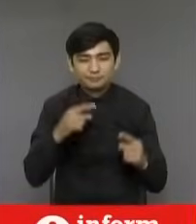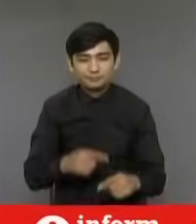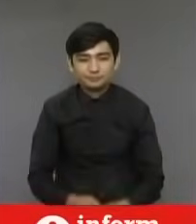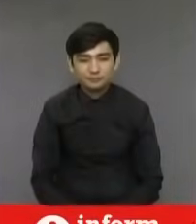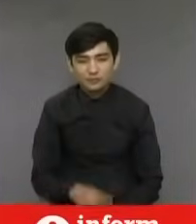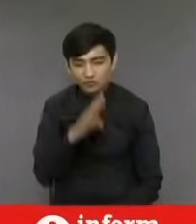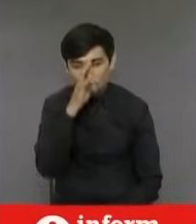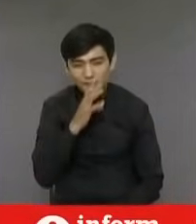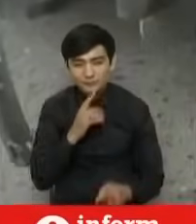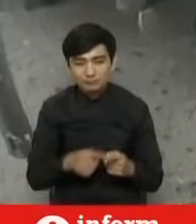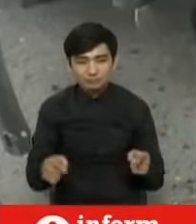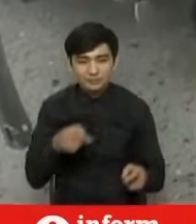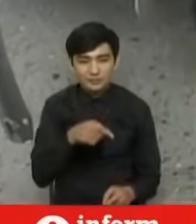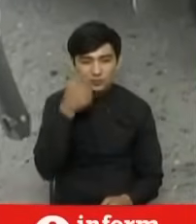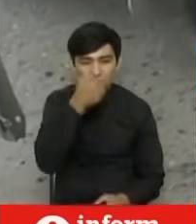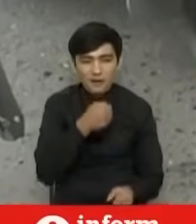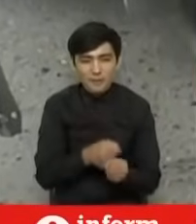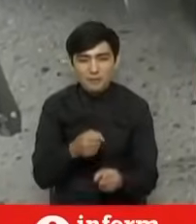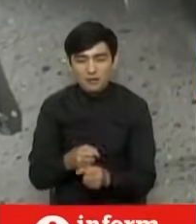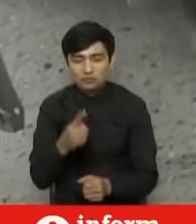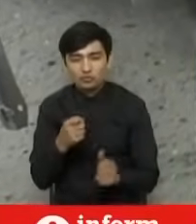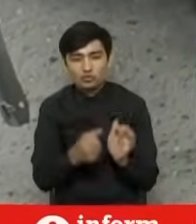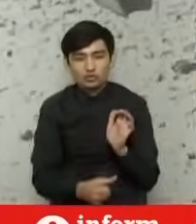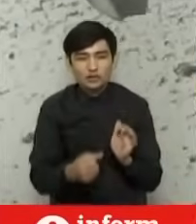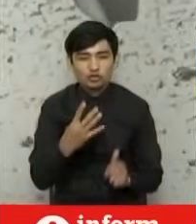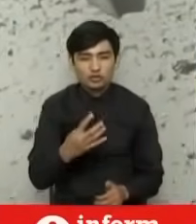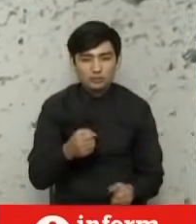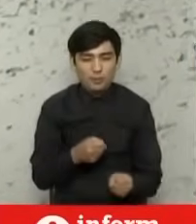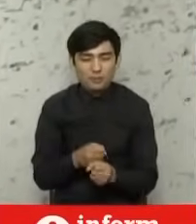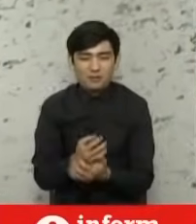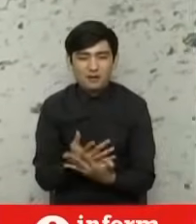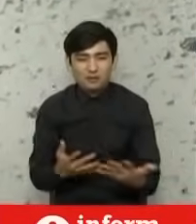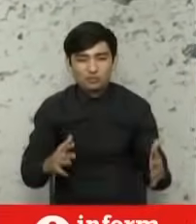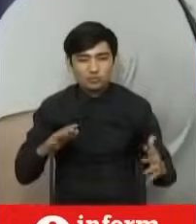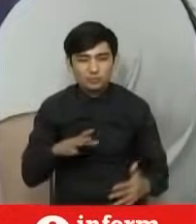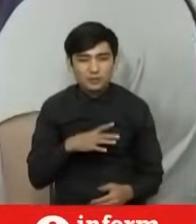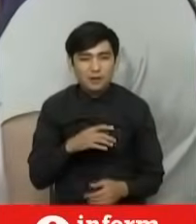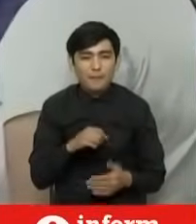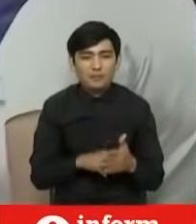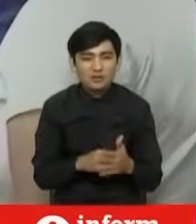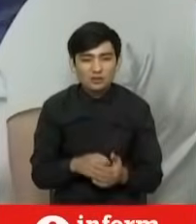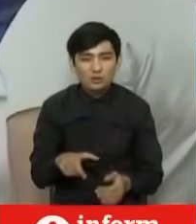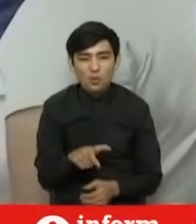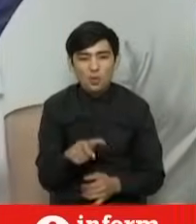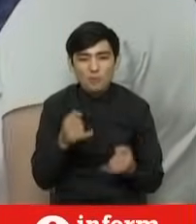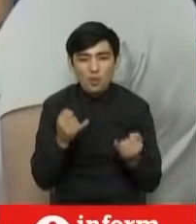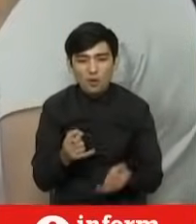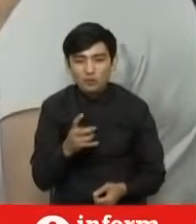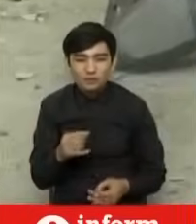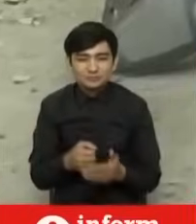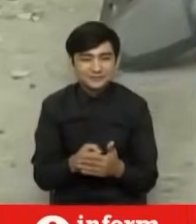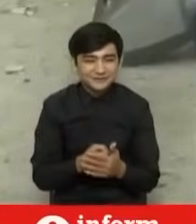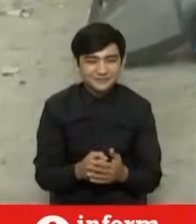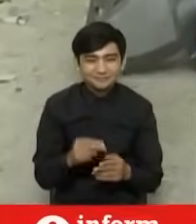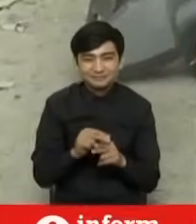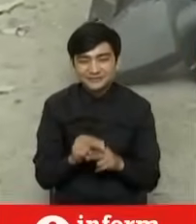Всего за 4 месяца этого года в стране произошло 164 дорожно-транспортных происшествия по причине плохих дорог. Вот только добиться возмещения ущерба не